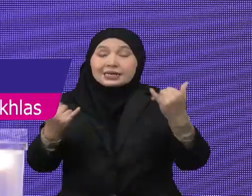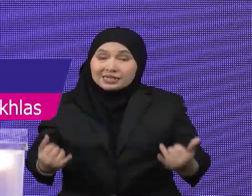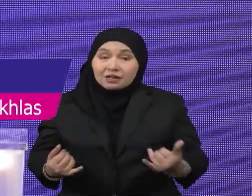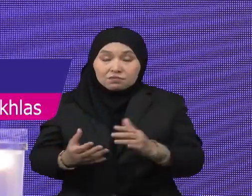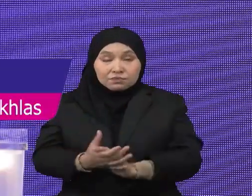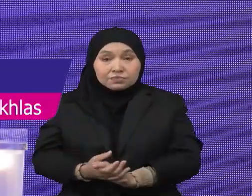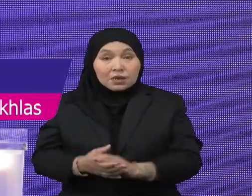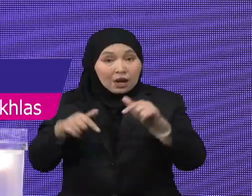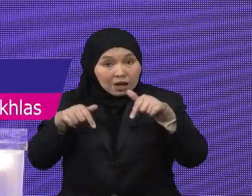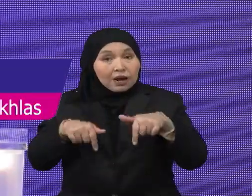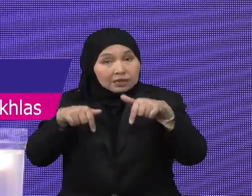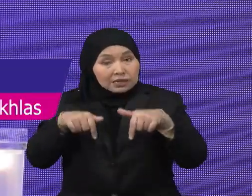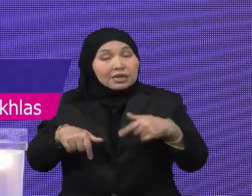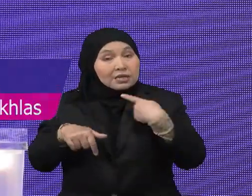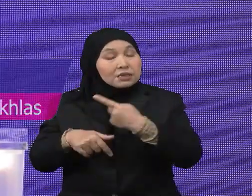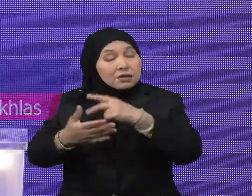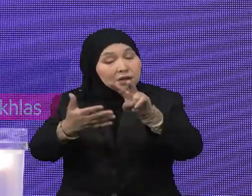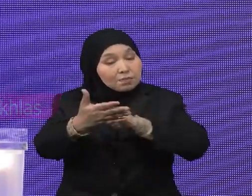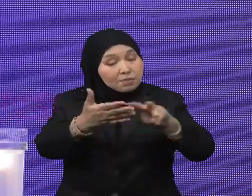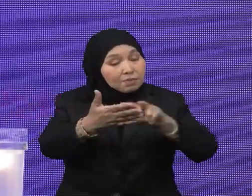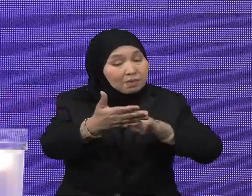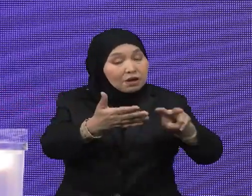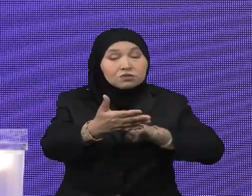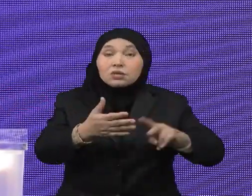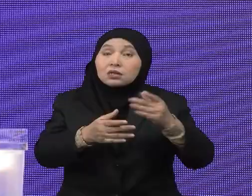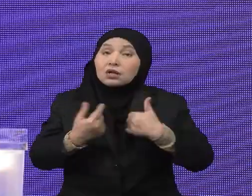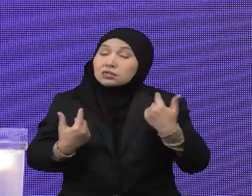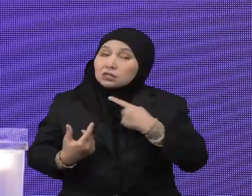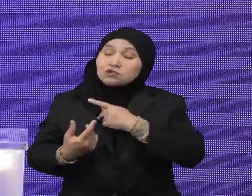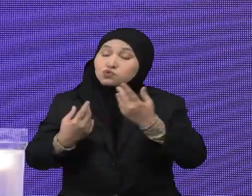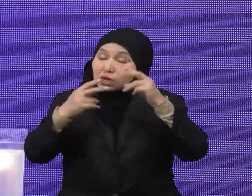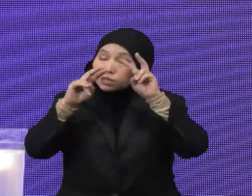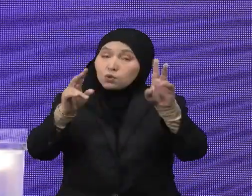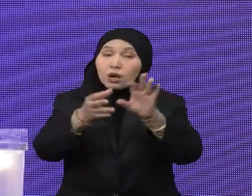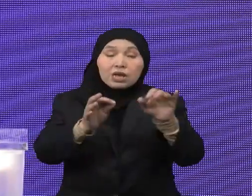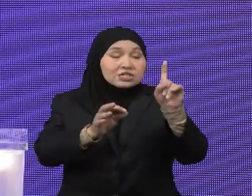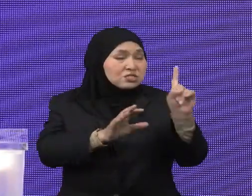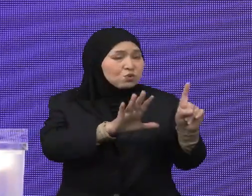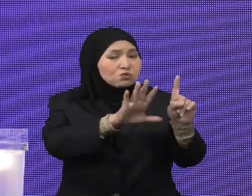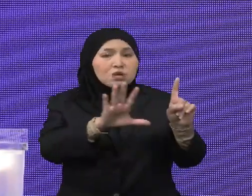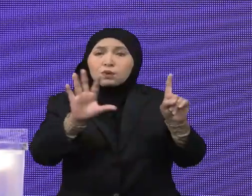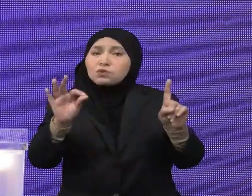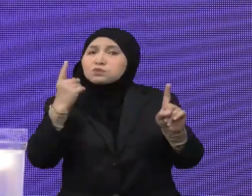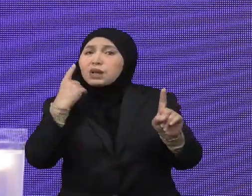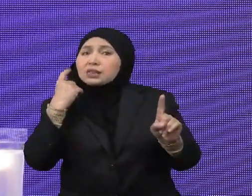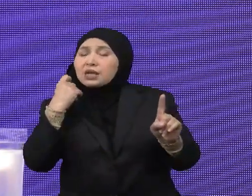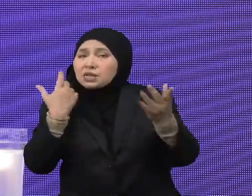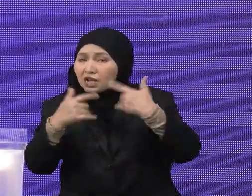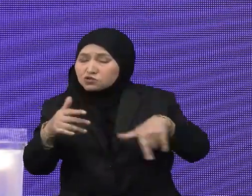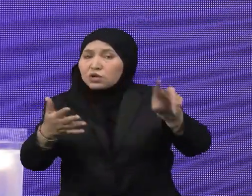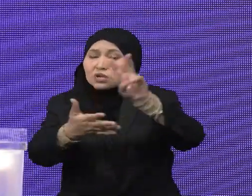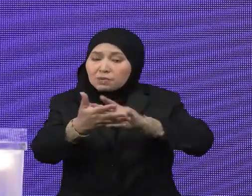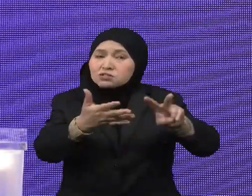hari ini kita membaca ataupun melihat kepada ayat 159 sebentar tadi yang dibacakan oleh